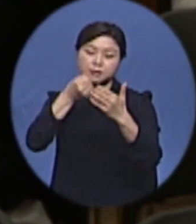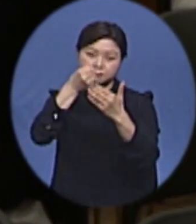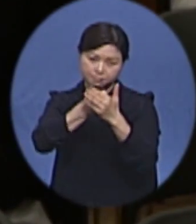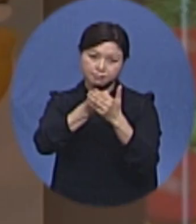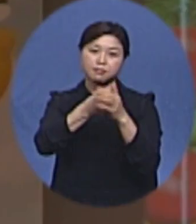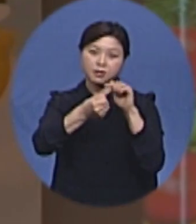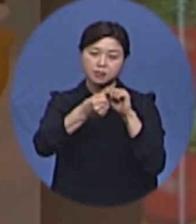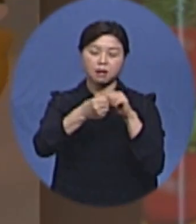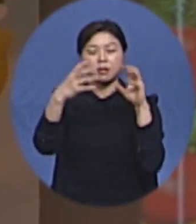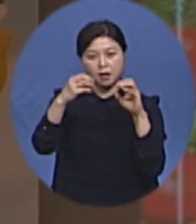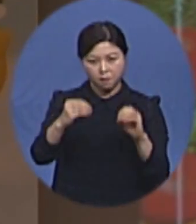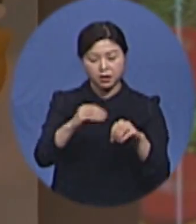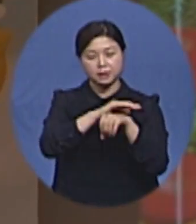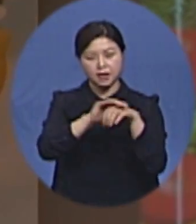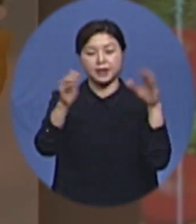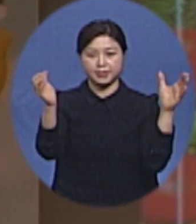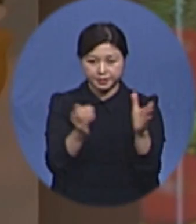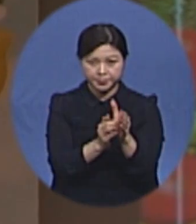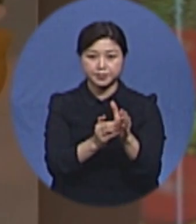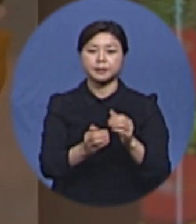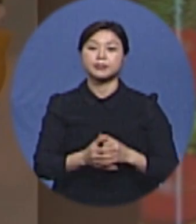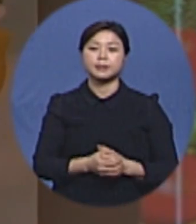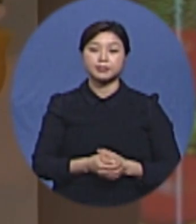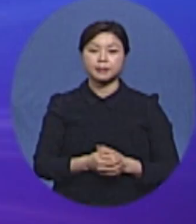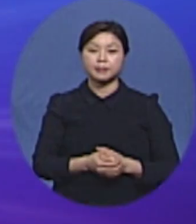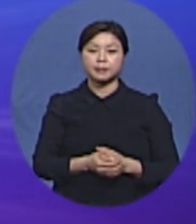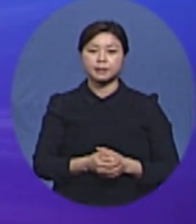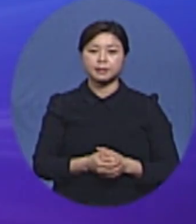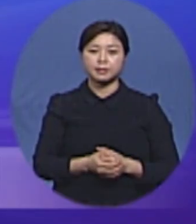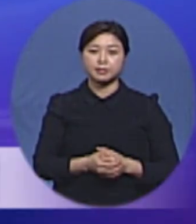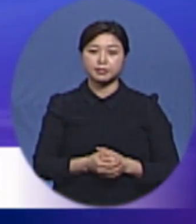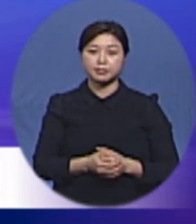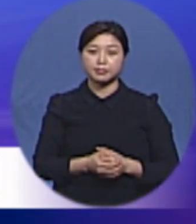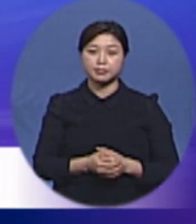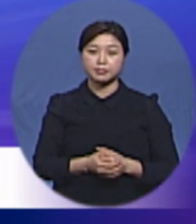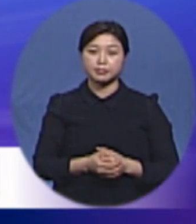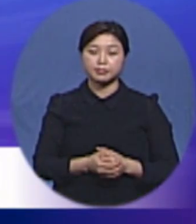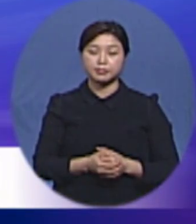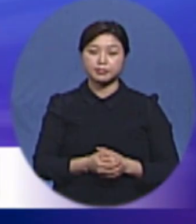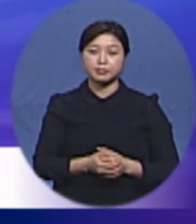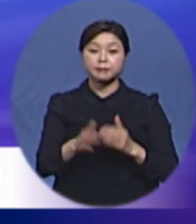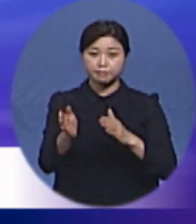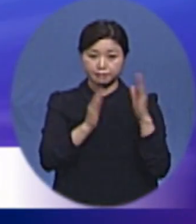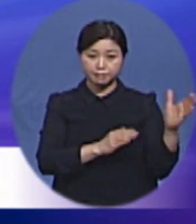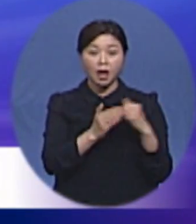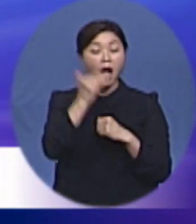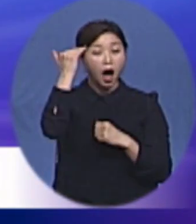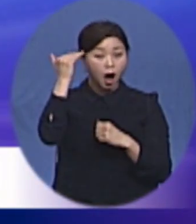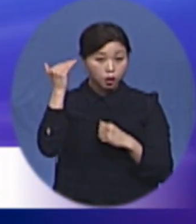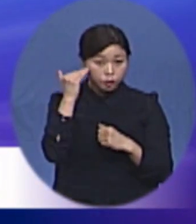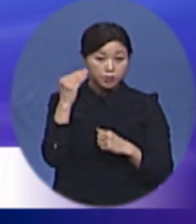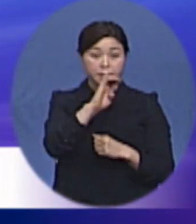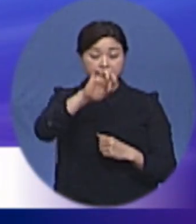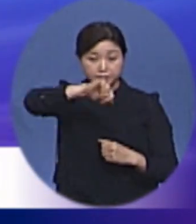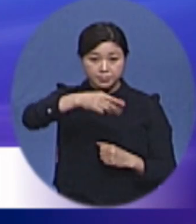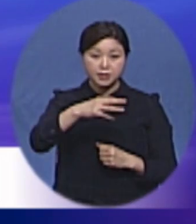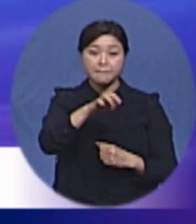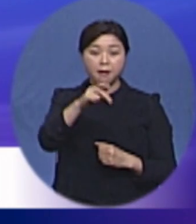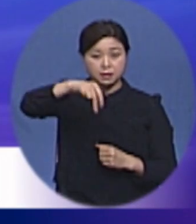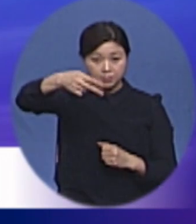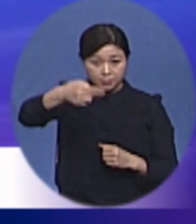마쳤습니다. 복지TV 뉴스 국차영입니다. 네, 다음 뉴스입니다. 한국 피플 퍼스트